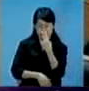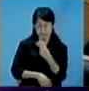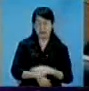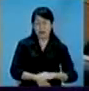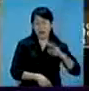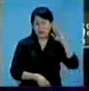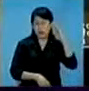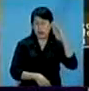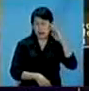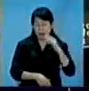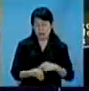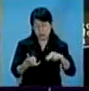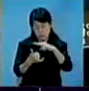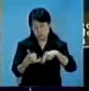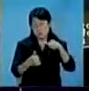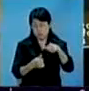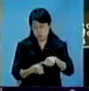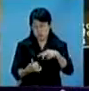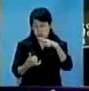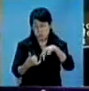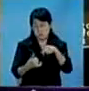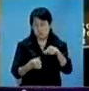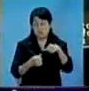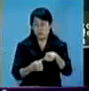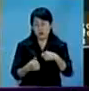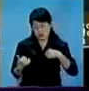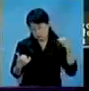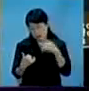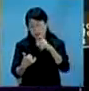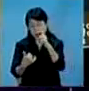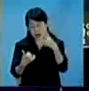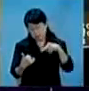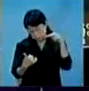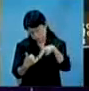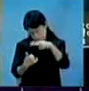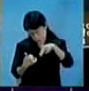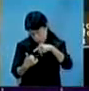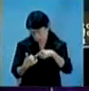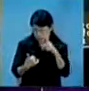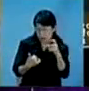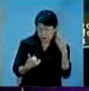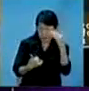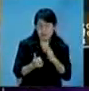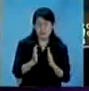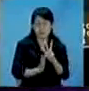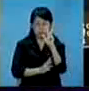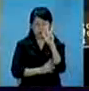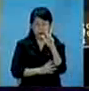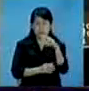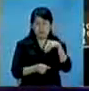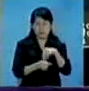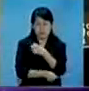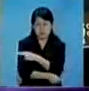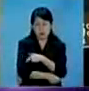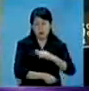ที่ตรวจที่โรงพยาบาลพระมงกุฎ3นายนะครับผมอ่านชื่อเลยก็ได้ท่านประธานครับเพื่อความชัดเจนนะมี